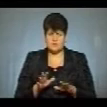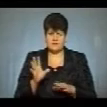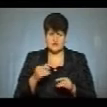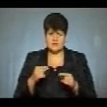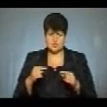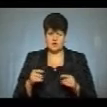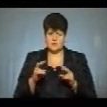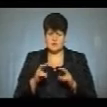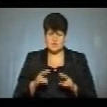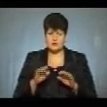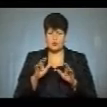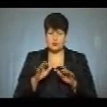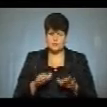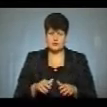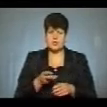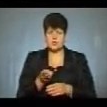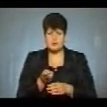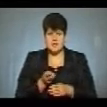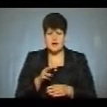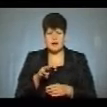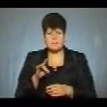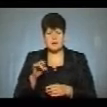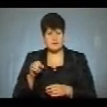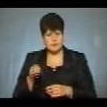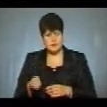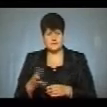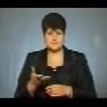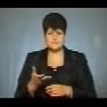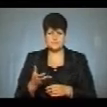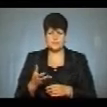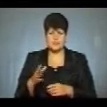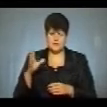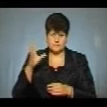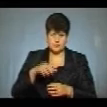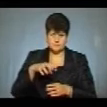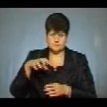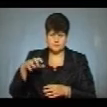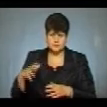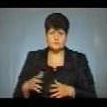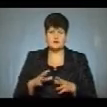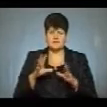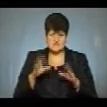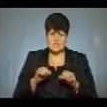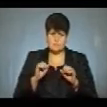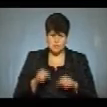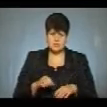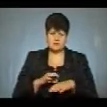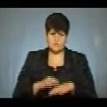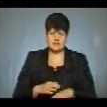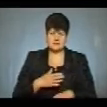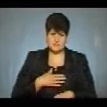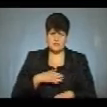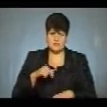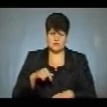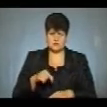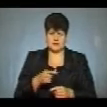решти обстеження – це комп'ютерна томографія, МРТ-обстеження, дуплексне сканування, доплерографія – ми все можемо провести в нашій